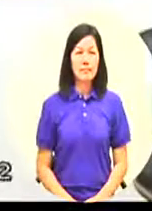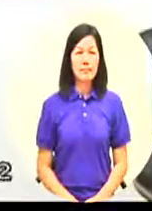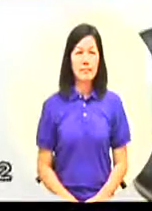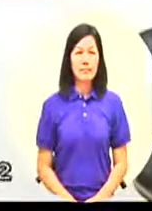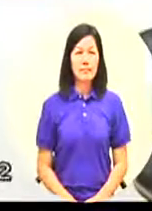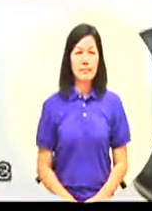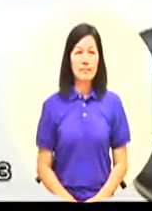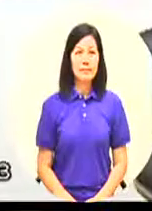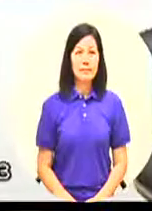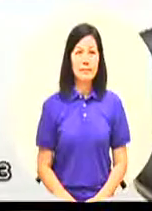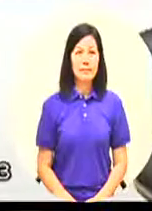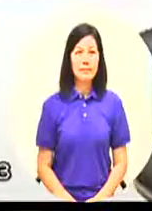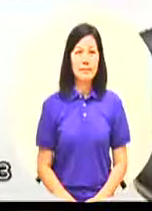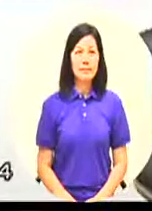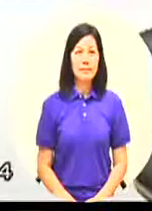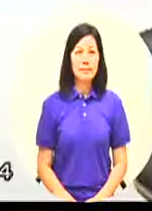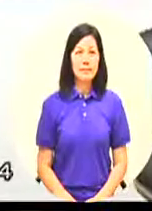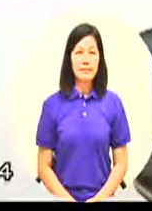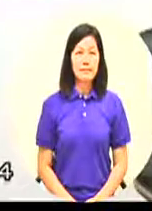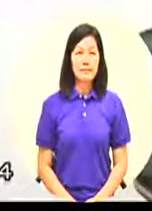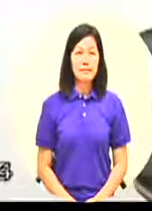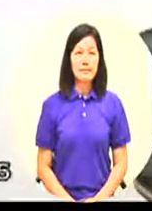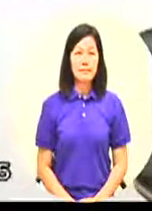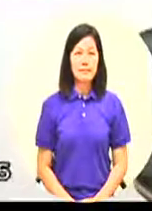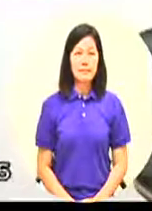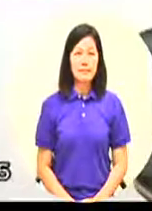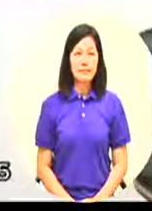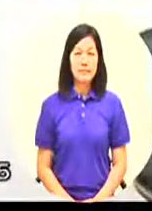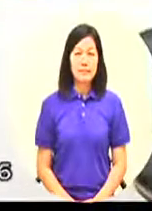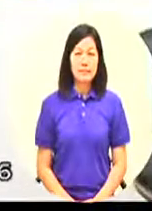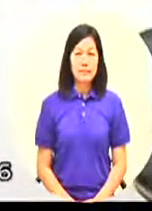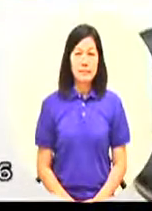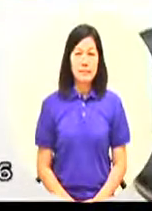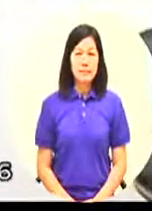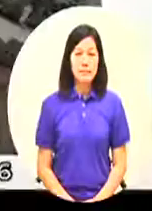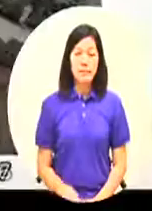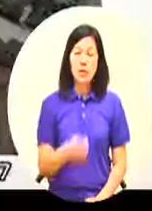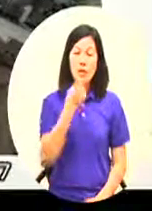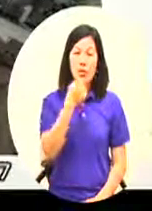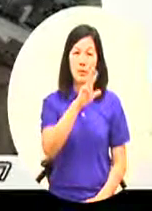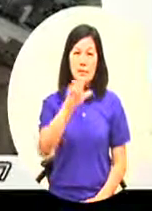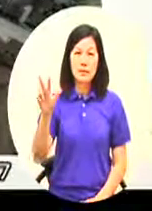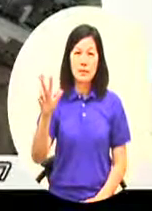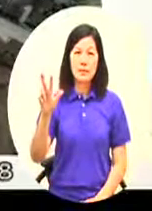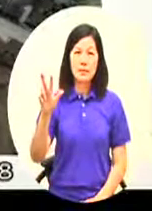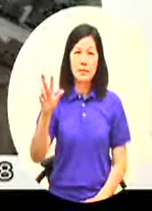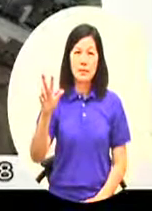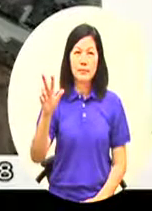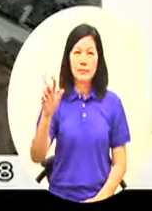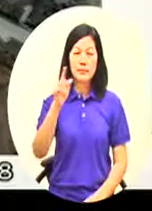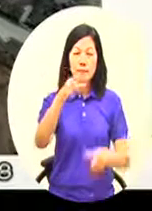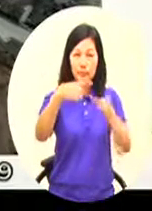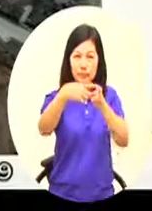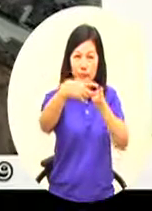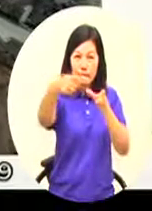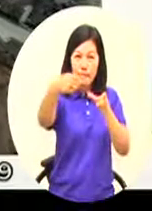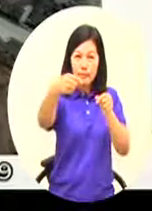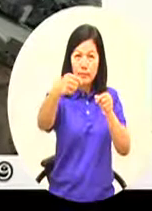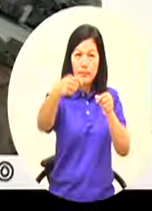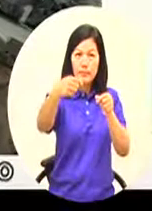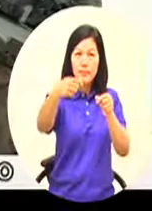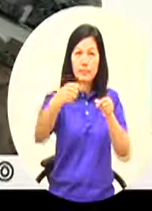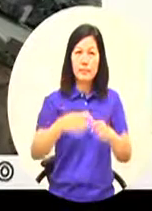红色的 红色的那一块，当然那个是